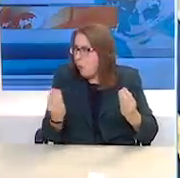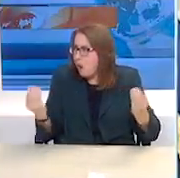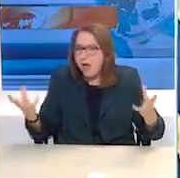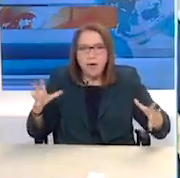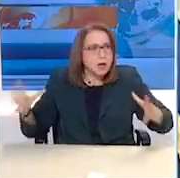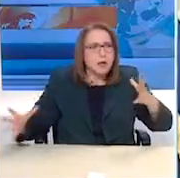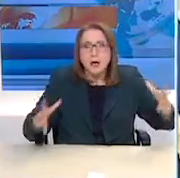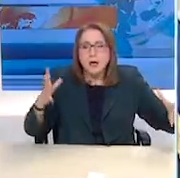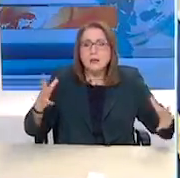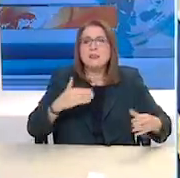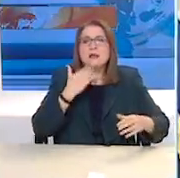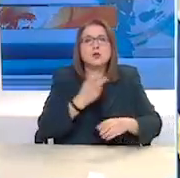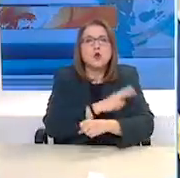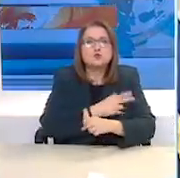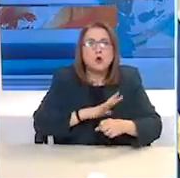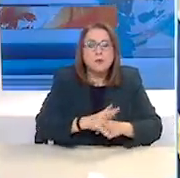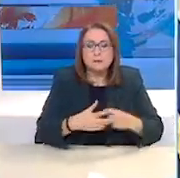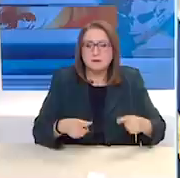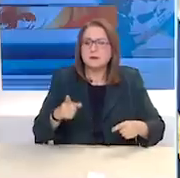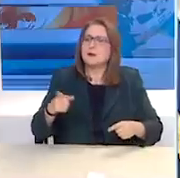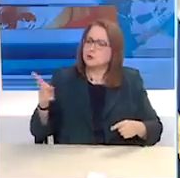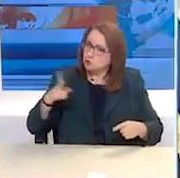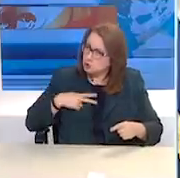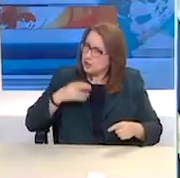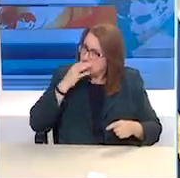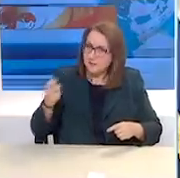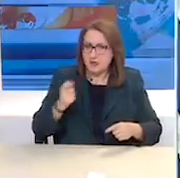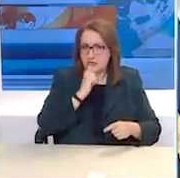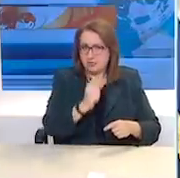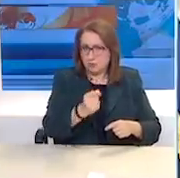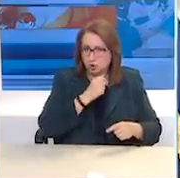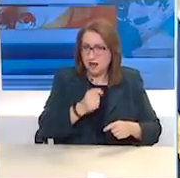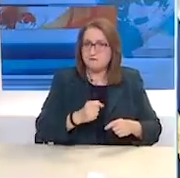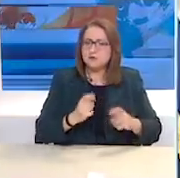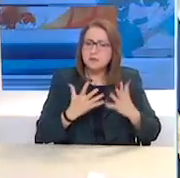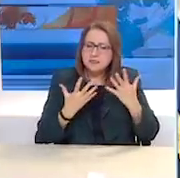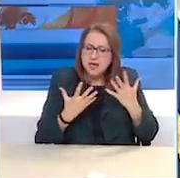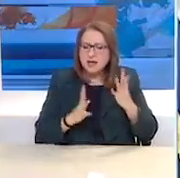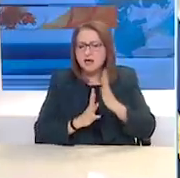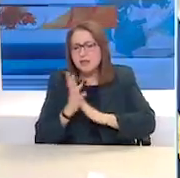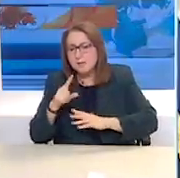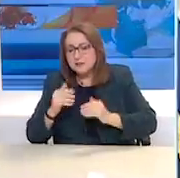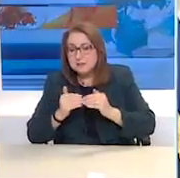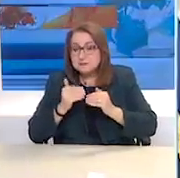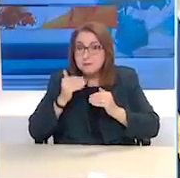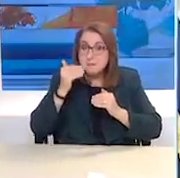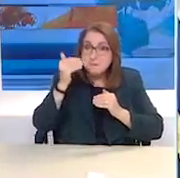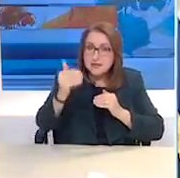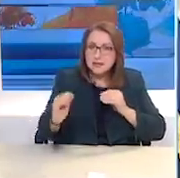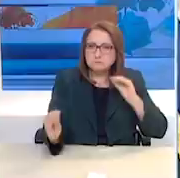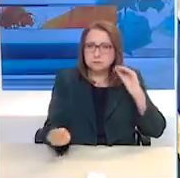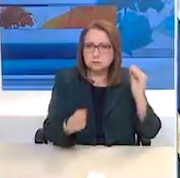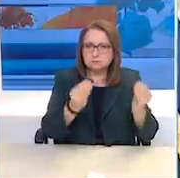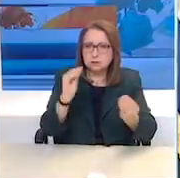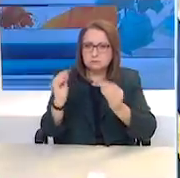η αγαπητή δημοσιογράφος, ότι 10-15 μέρες μετά αρχίζεις και βλέπεις τις διασωληνώσεις και τους θανάτους, ίσως και λίγο αργότερα. Κάτι που